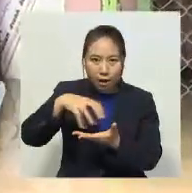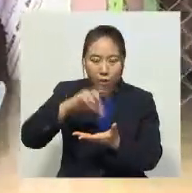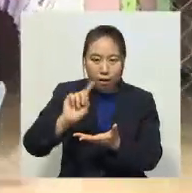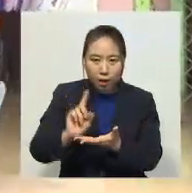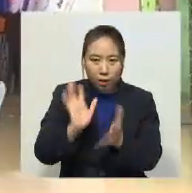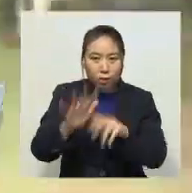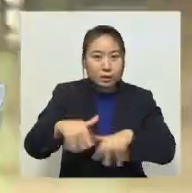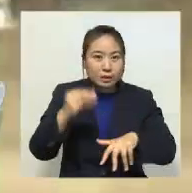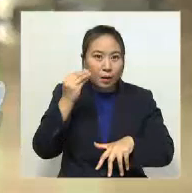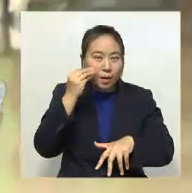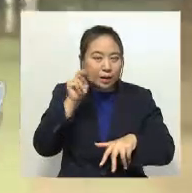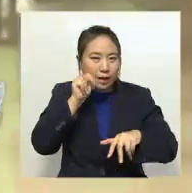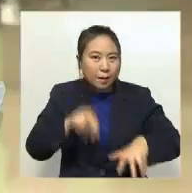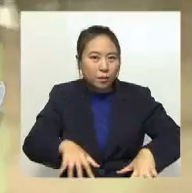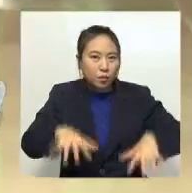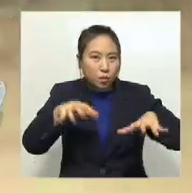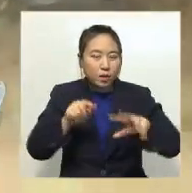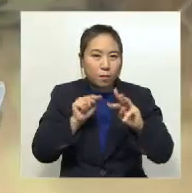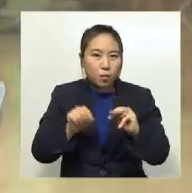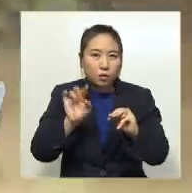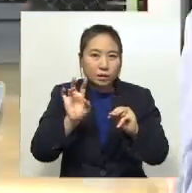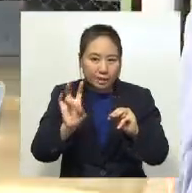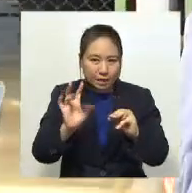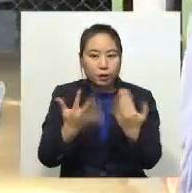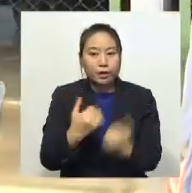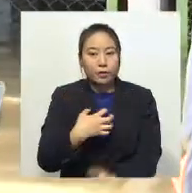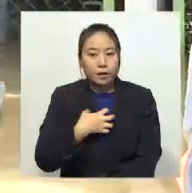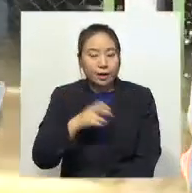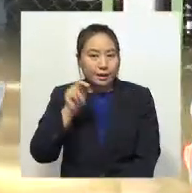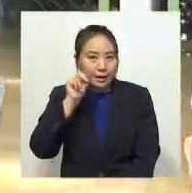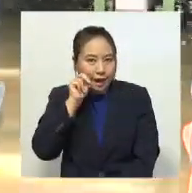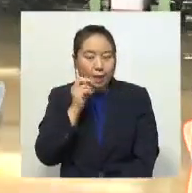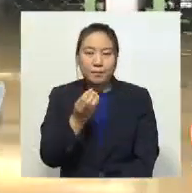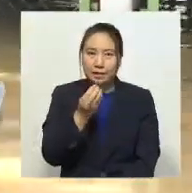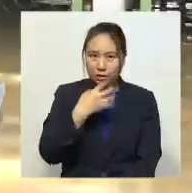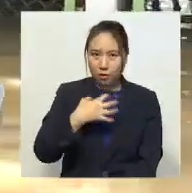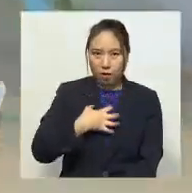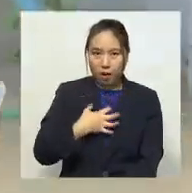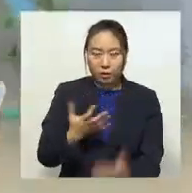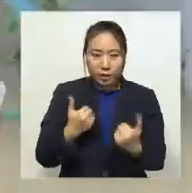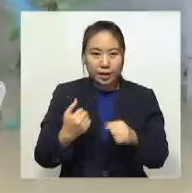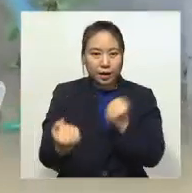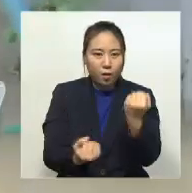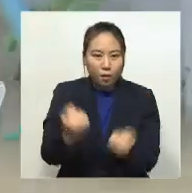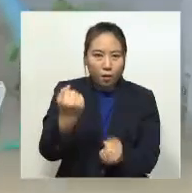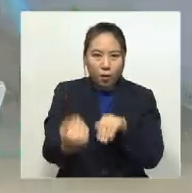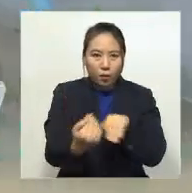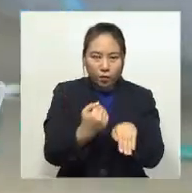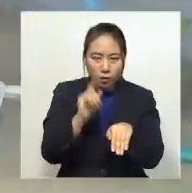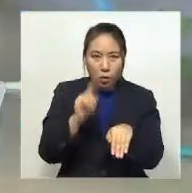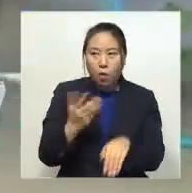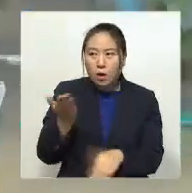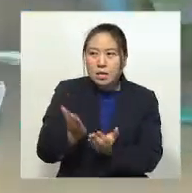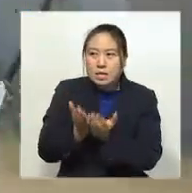ชาวบ้านที่ถูกน้ำท่วมในพื้นที่หมู่ที่7ยังต้องการอาหารและน้ำดื่มส่วนการสัญจรเข้าออกก็จะต้องอาศัยเรือท้องแบนของกู้